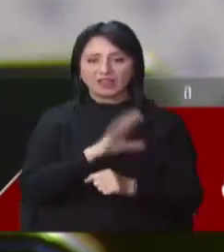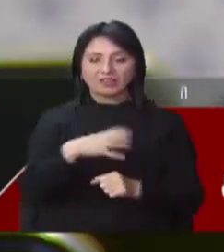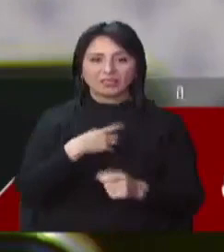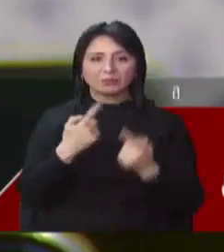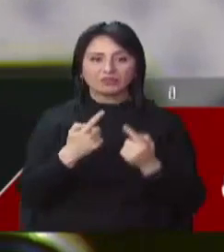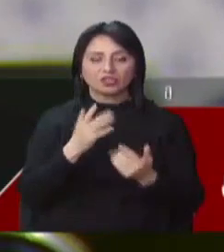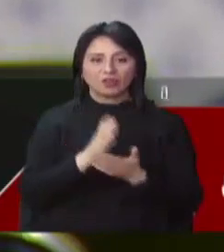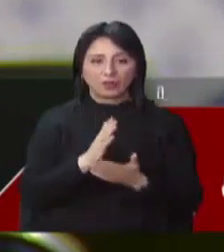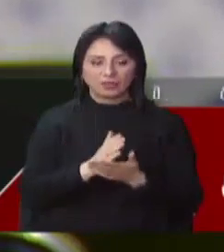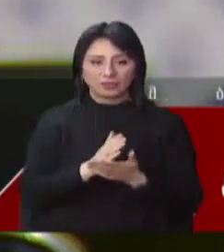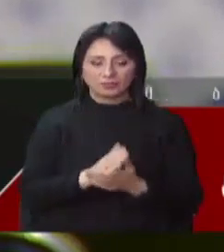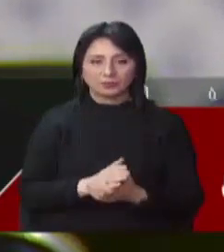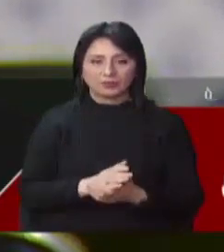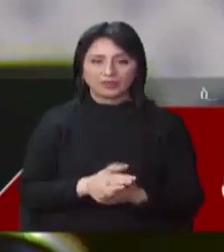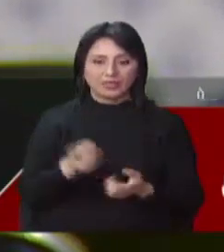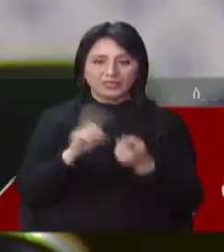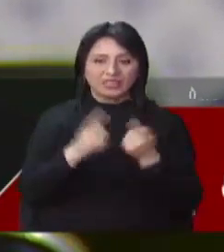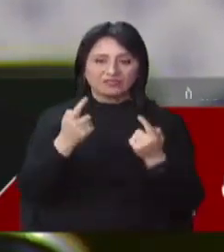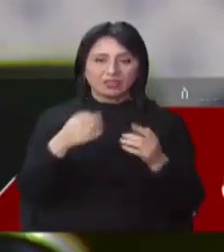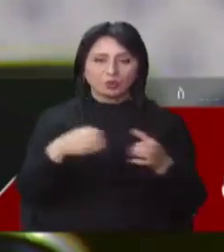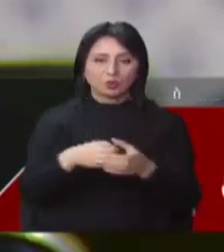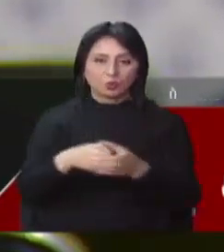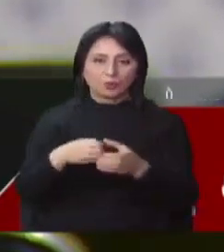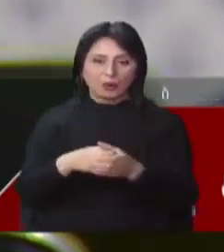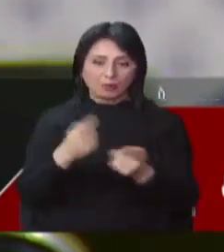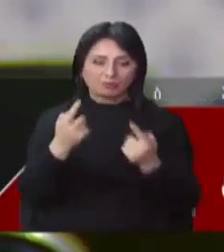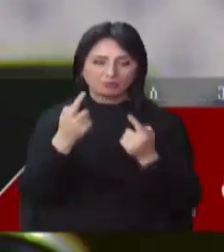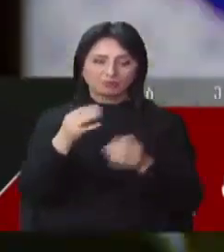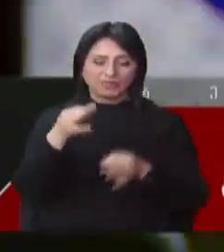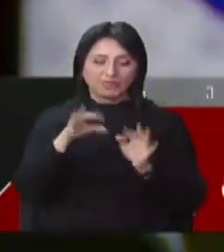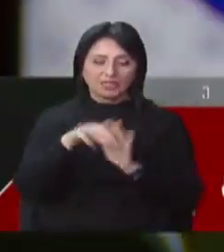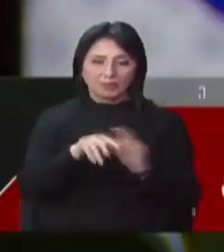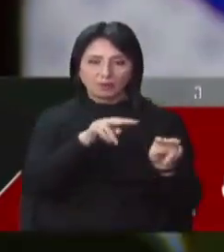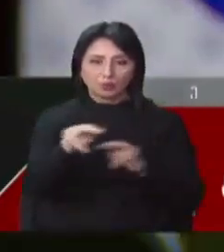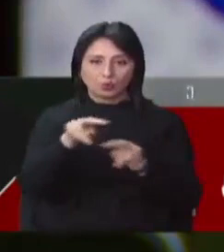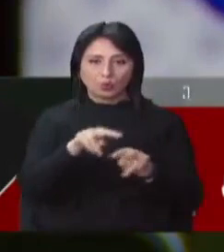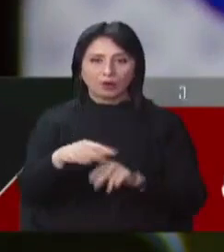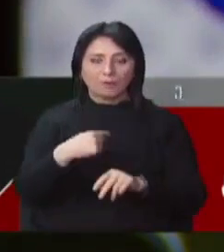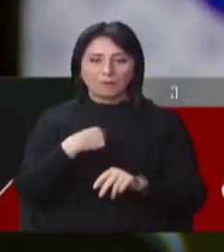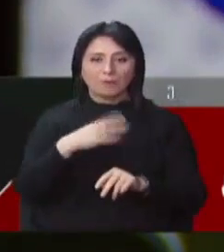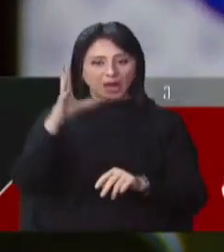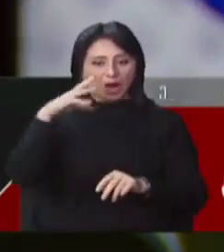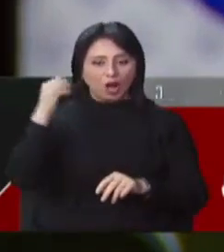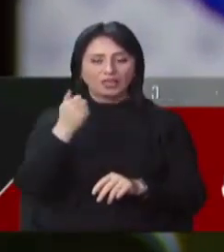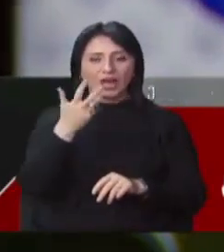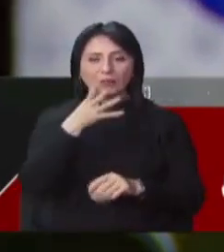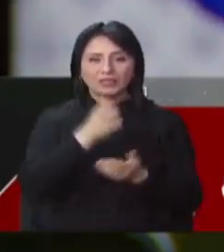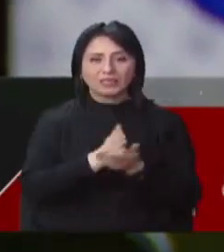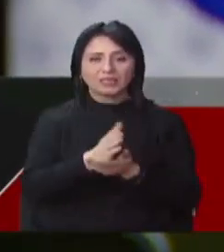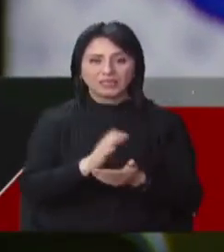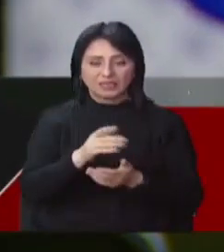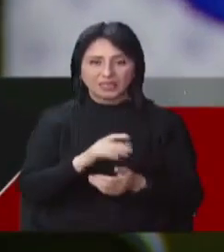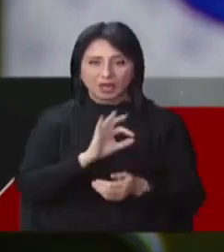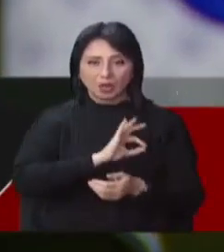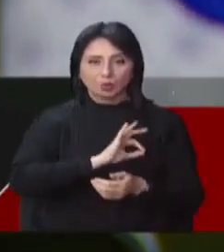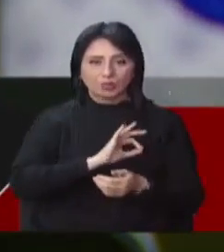niște lovani, aris, kaulenia nici gupe bis, ar se bob, sa se mahul sistema și. Niderlande, biogaram de dimetelia, saia,